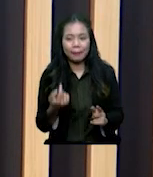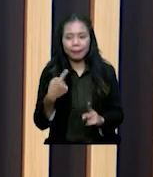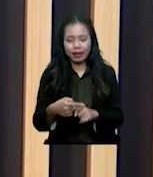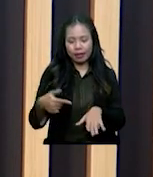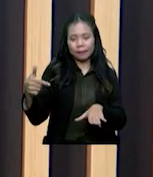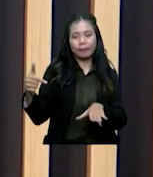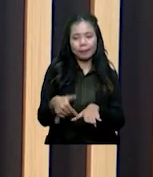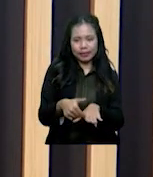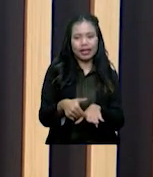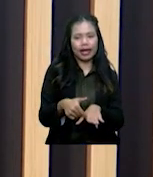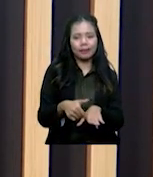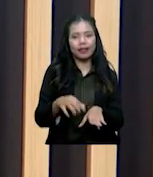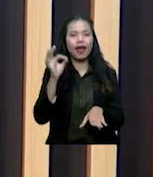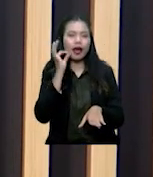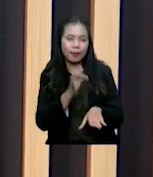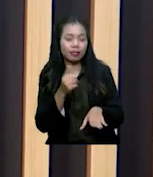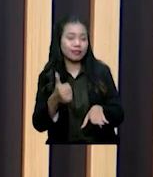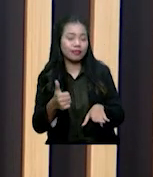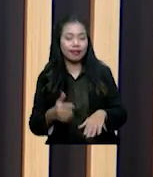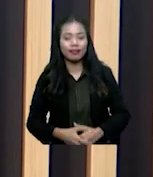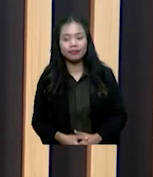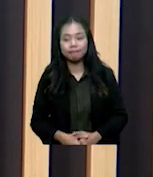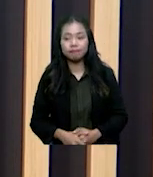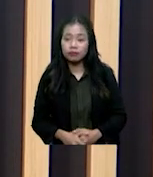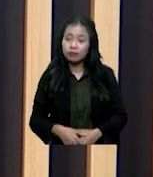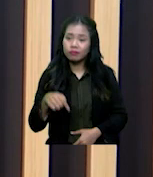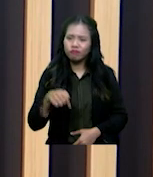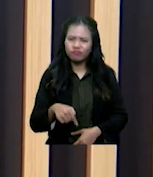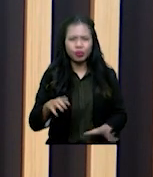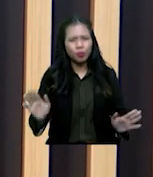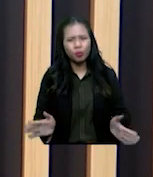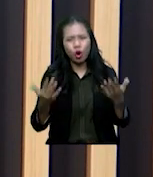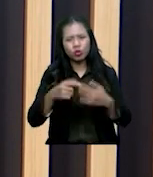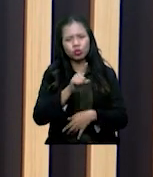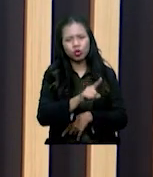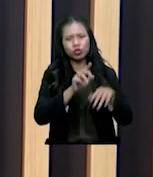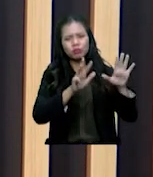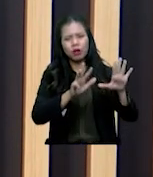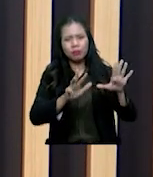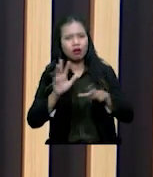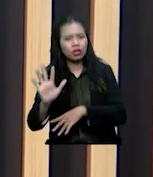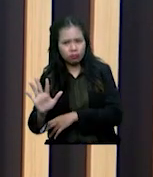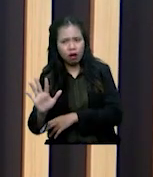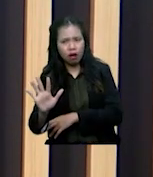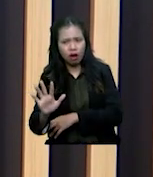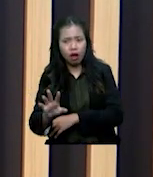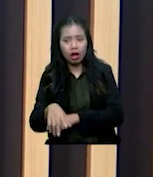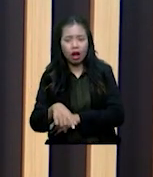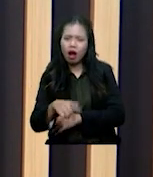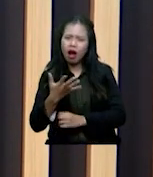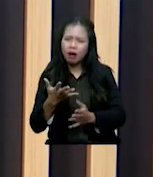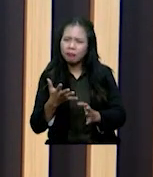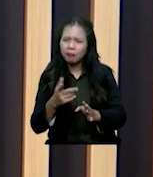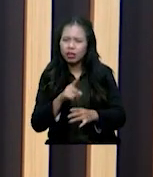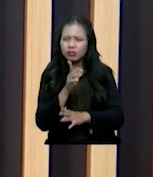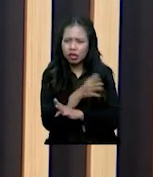1975 di Indonesia dan selama bisa dikatakan 47 tahun lebih itu kita sudah